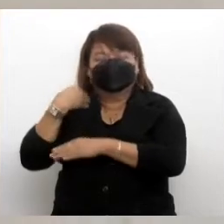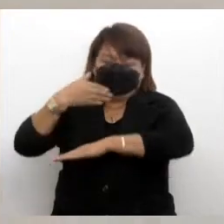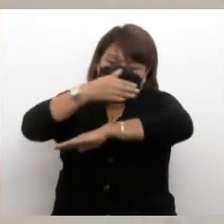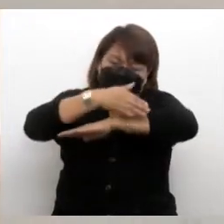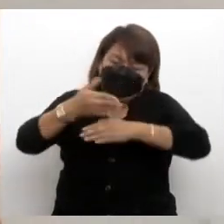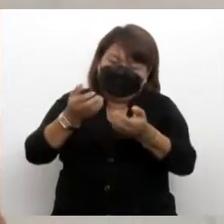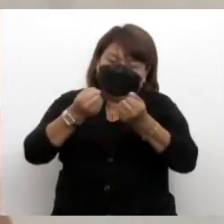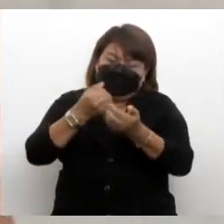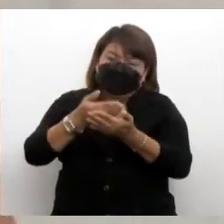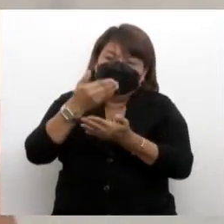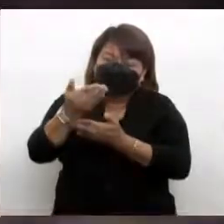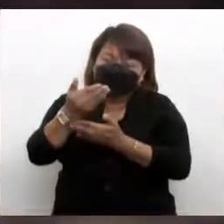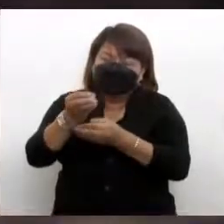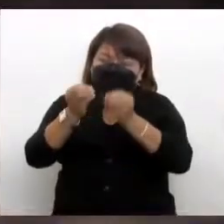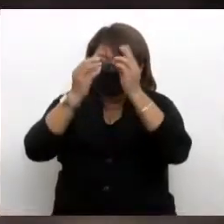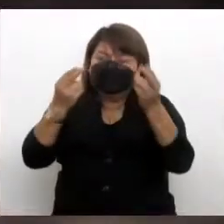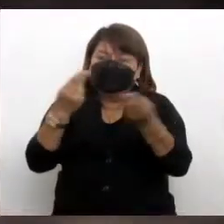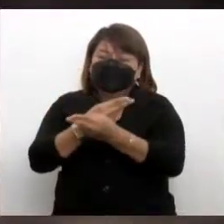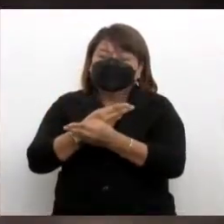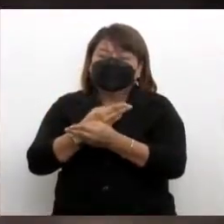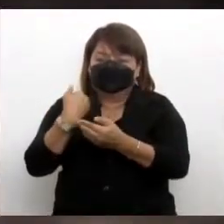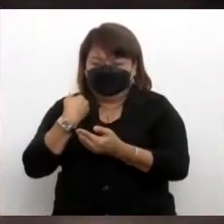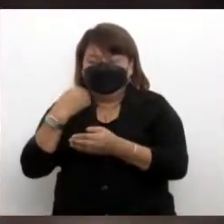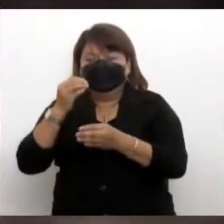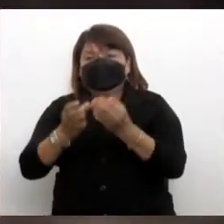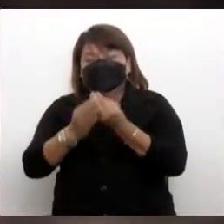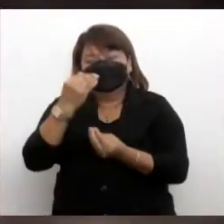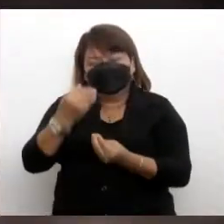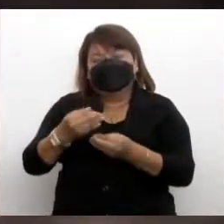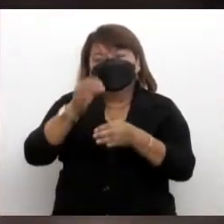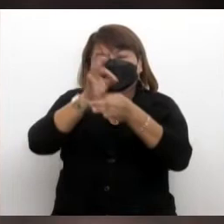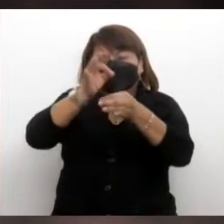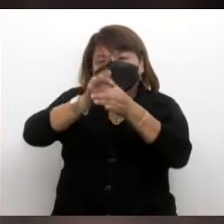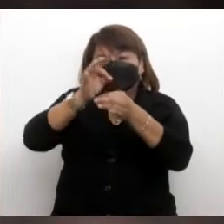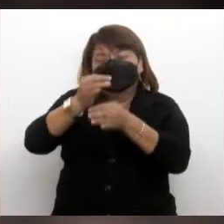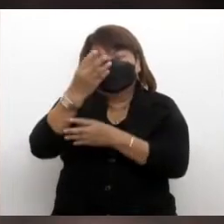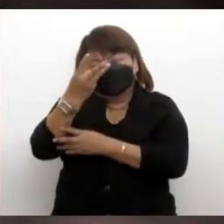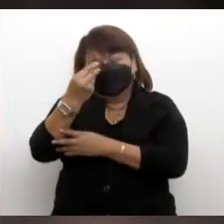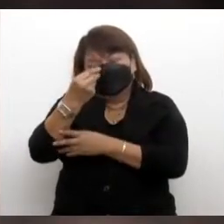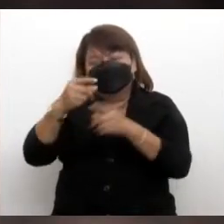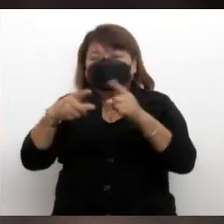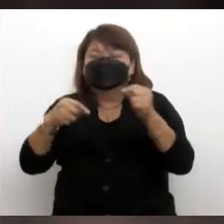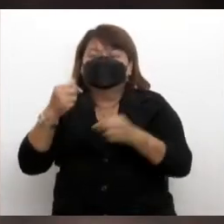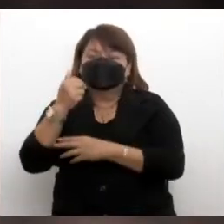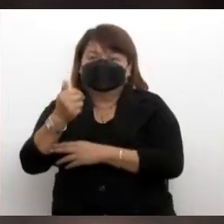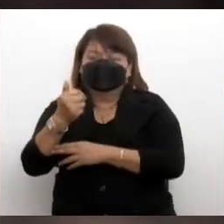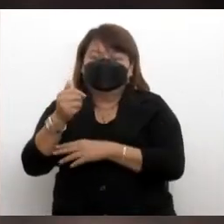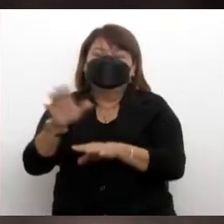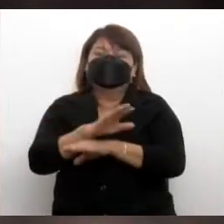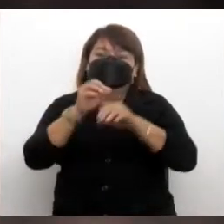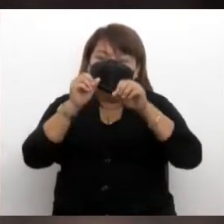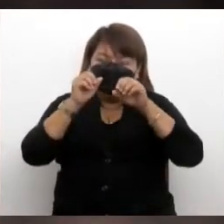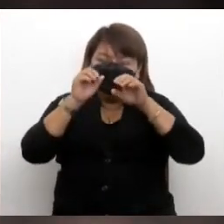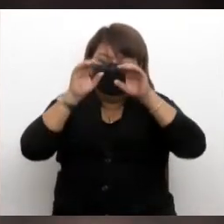มาส่งคุณครูคณิตศาสตร์ของเขาสัปดาห์นี้ออมกี่บาทออมกี่บาทค่ะหนูว่าเป็นเรื่องที่ดีที่มันสามารถทำได้จริงๆ